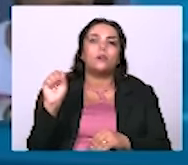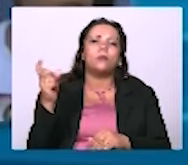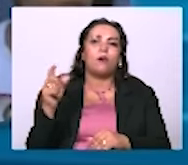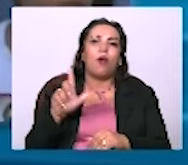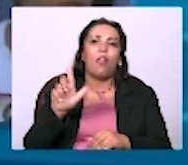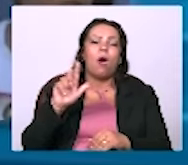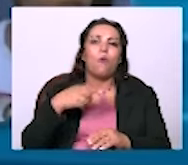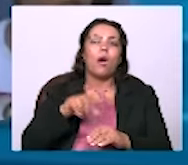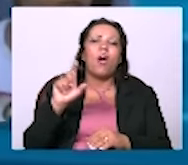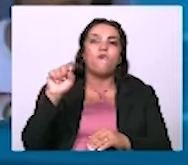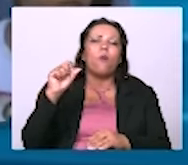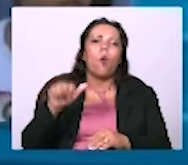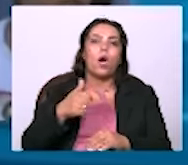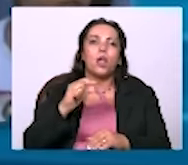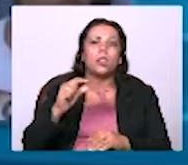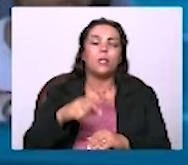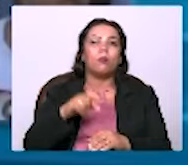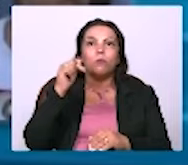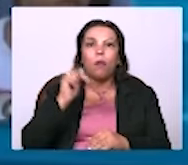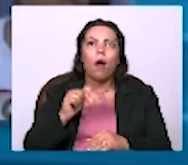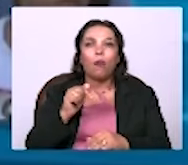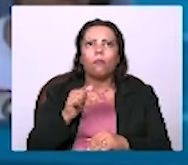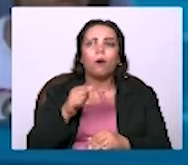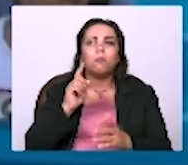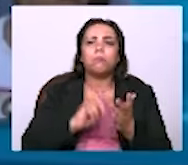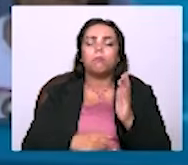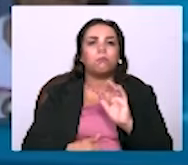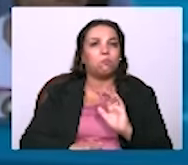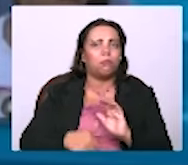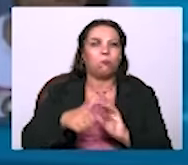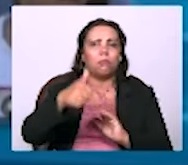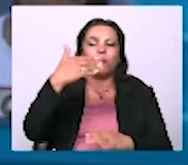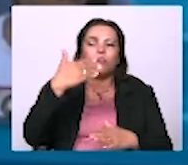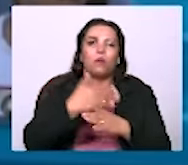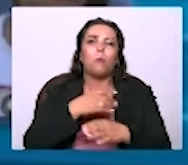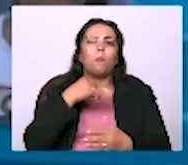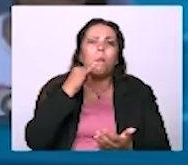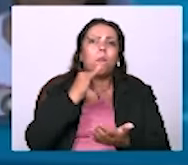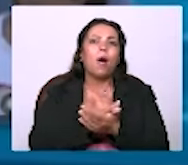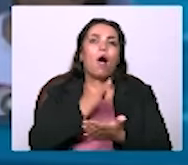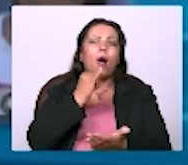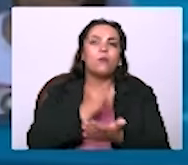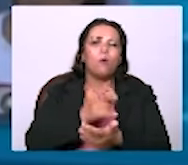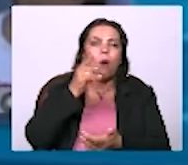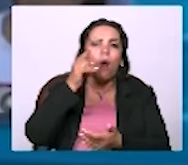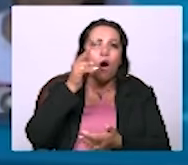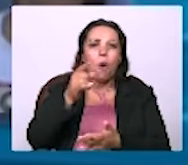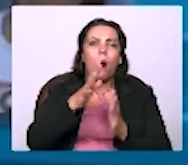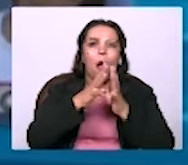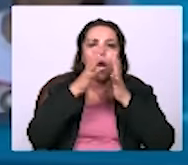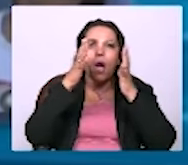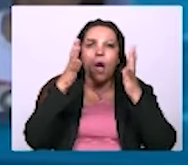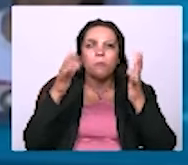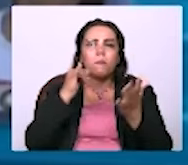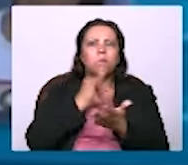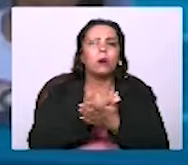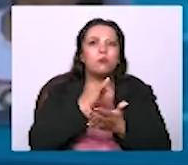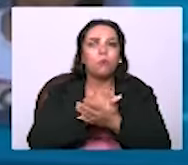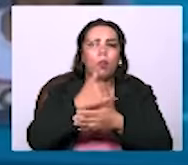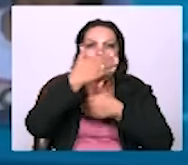وفؤاد شكر فالنهار تعتبر بالنسبه له انتصار انه وصل الى راس حركه حماس